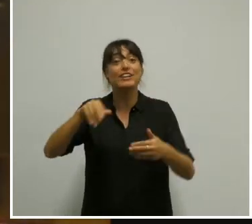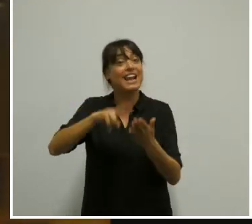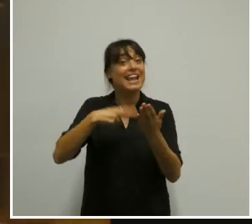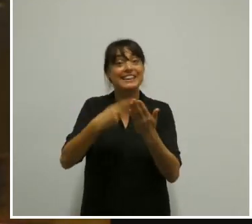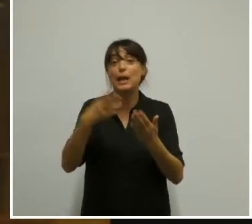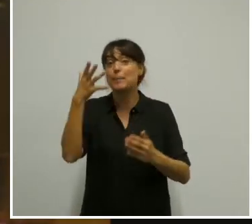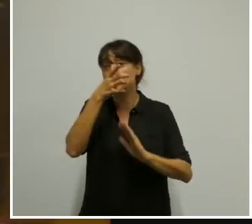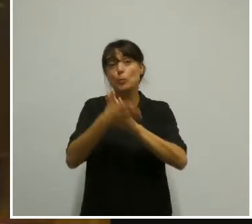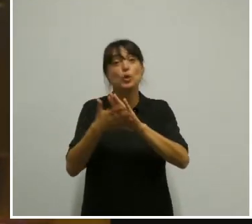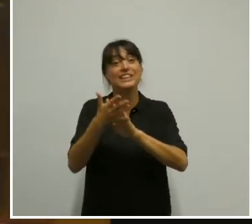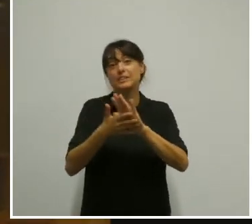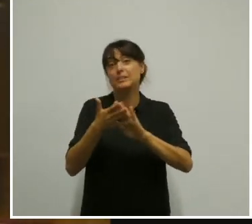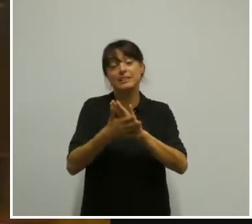Micro.